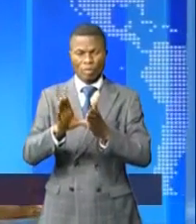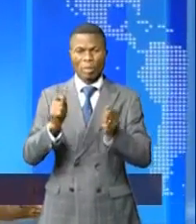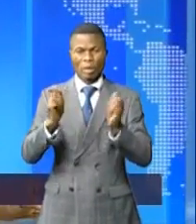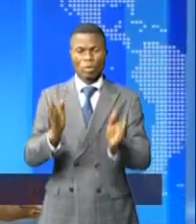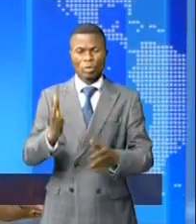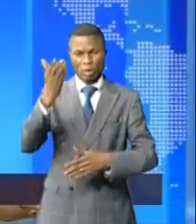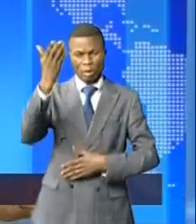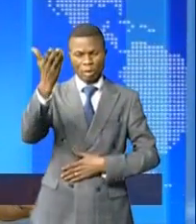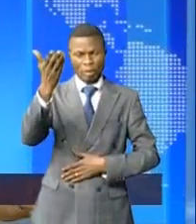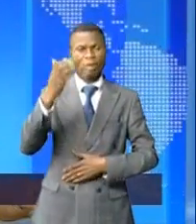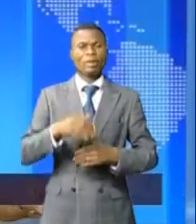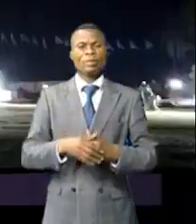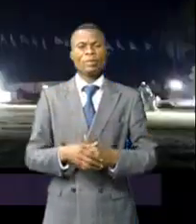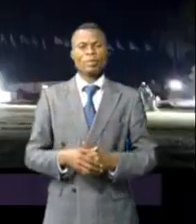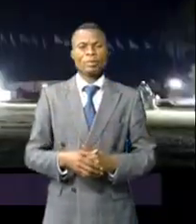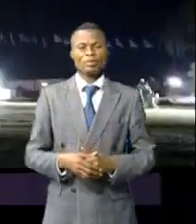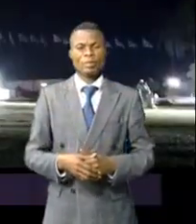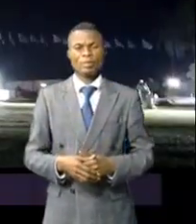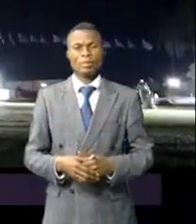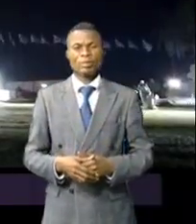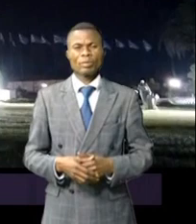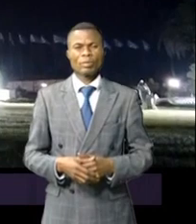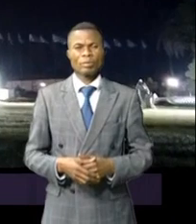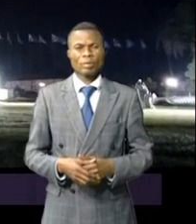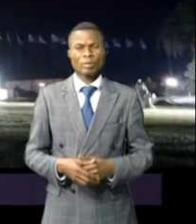Kazadi pour le reportage.